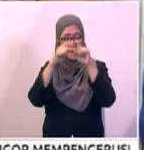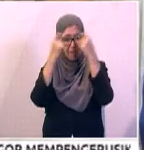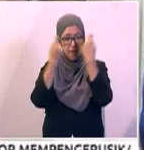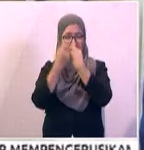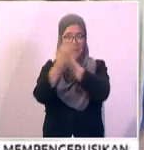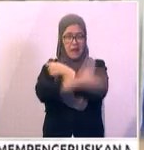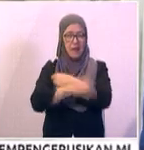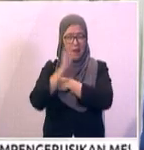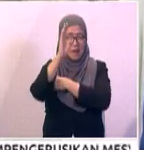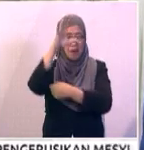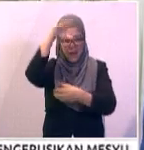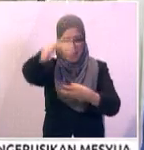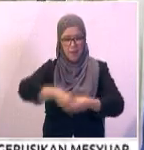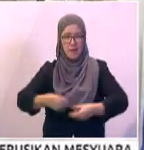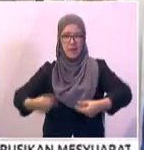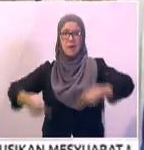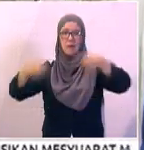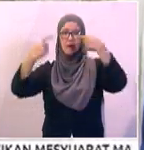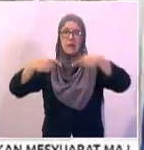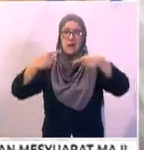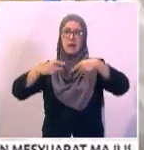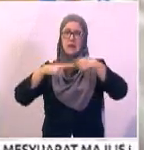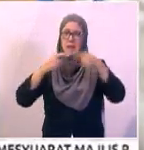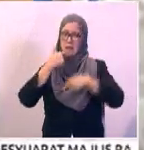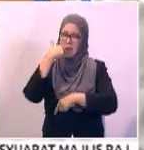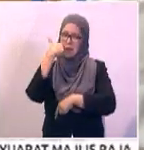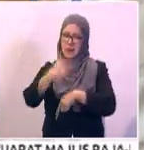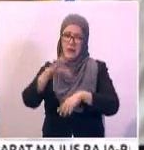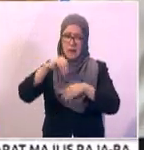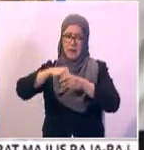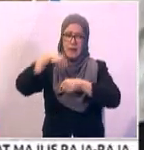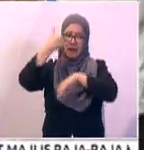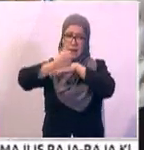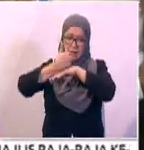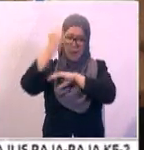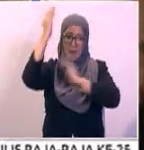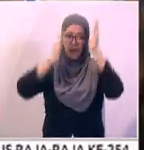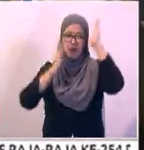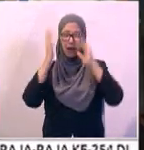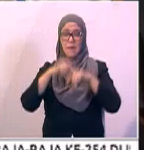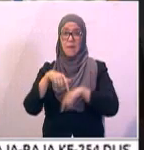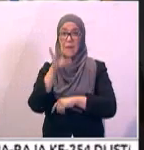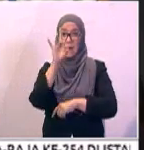tertua dalam Malaysia ini dan 8 pasukan jemputan yang akan dinilai